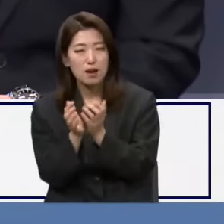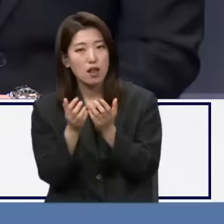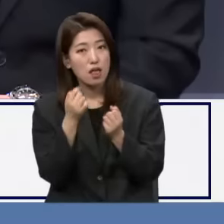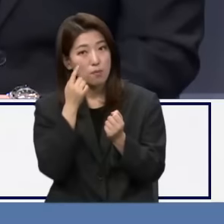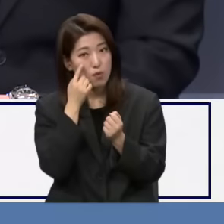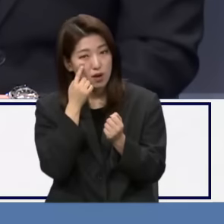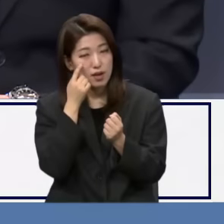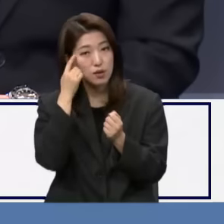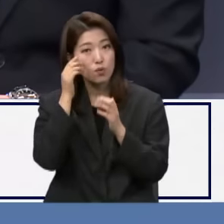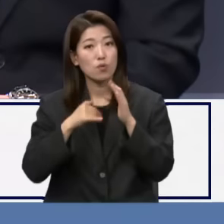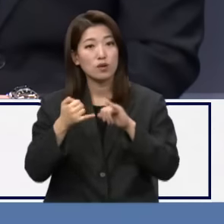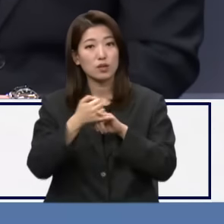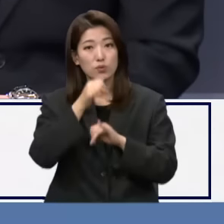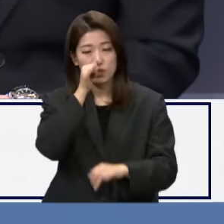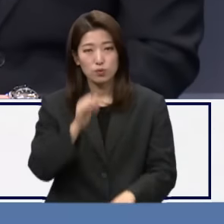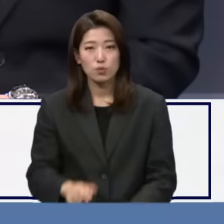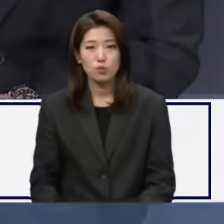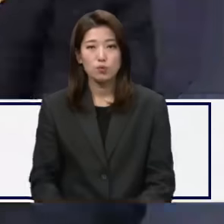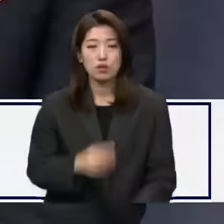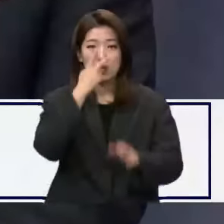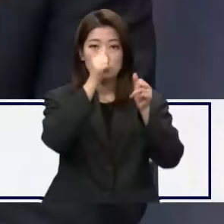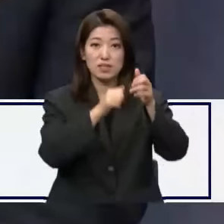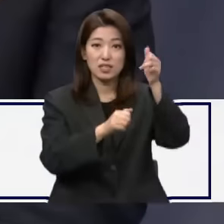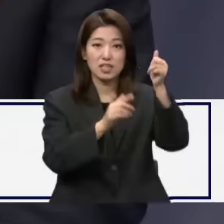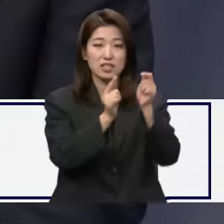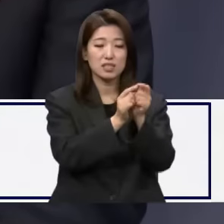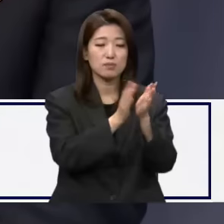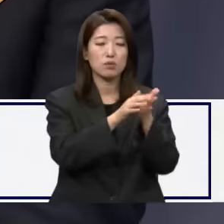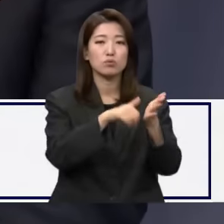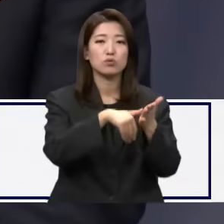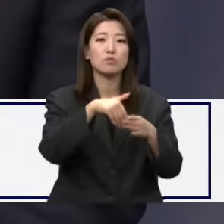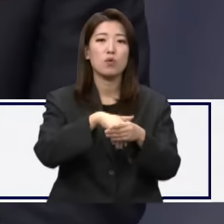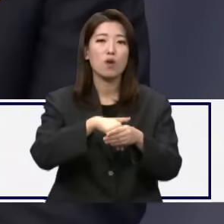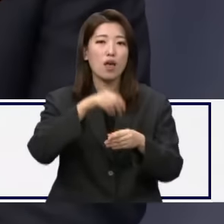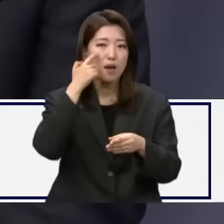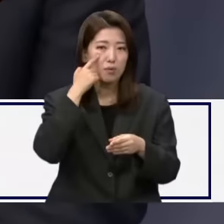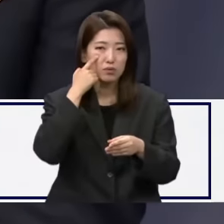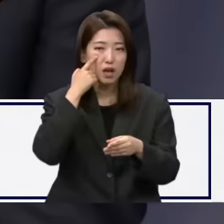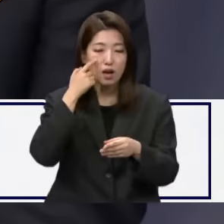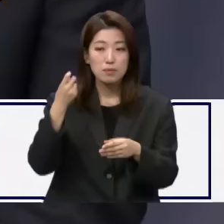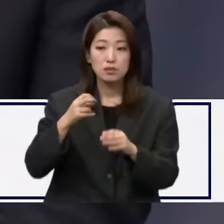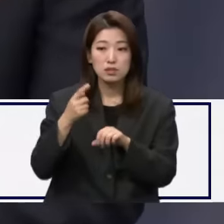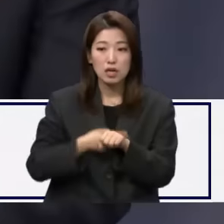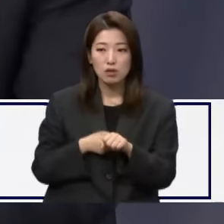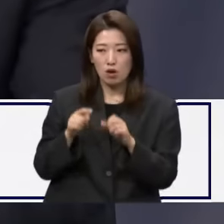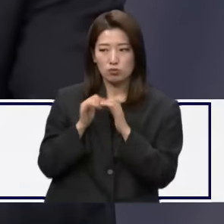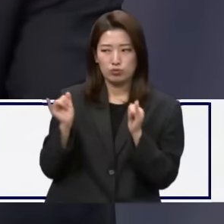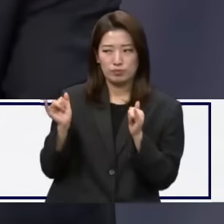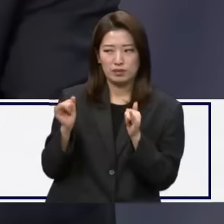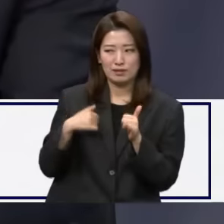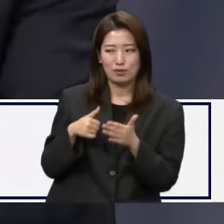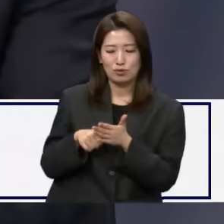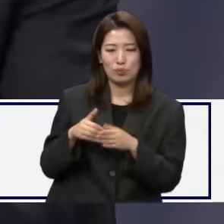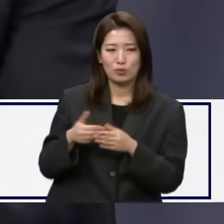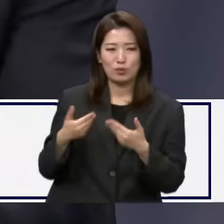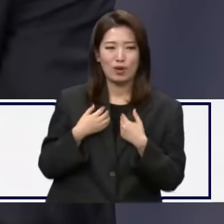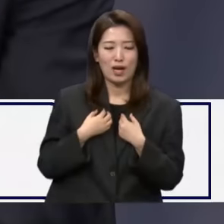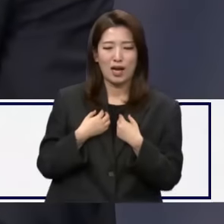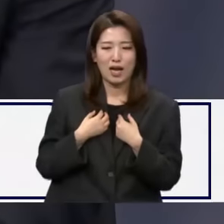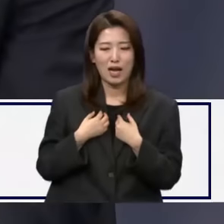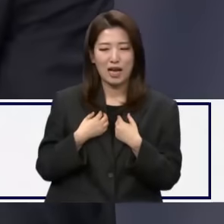검사장을 직선을 하자 그래서 국민들을 무서워할 줄 알게 하자 이런 것도 저희 공양